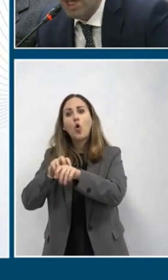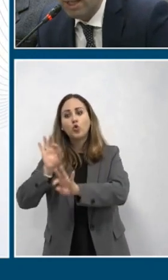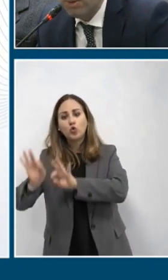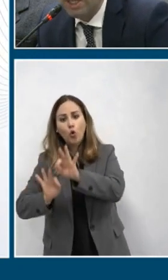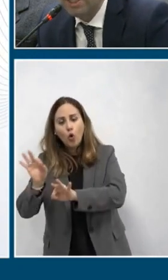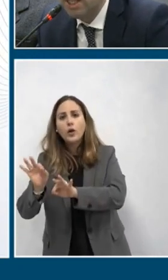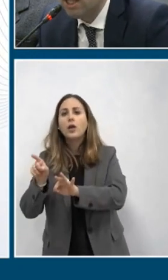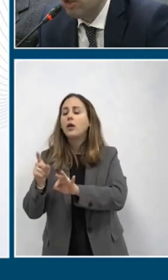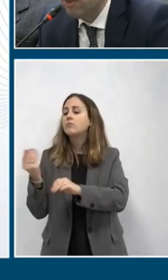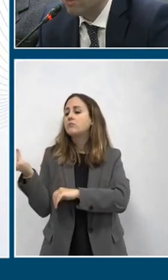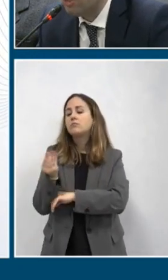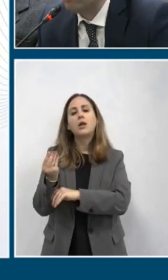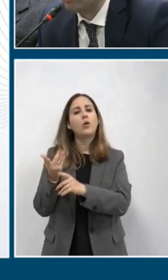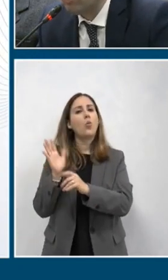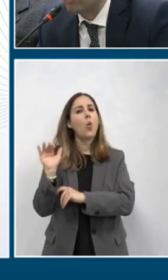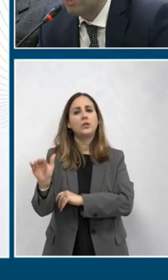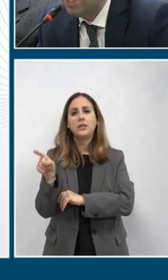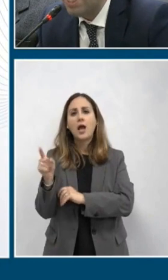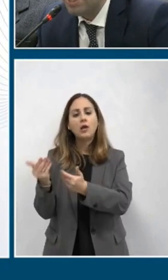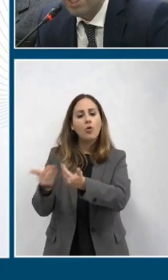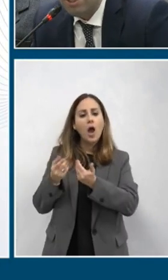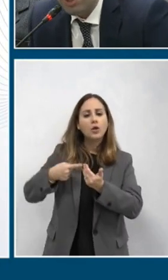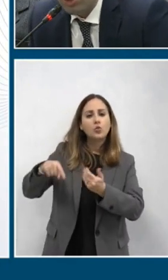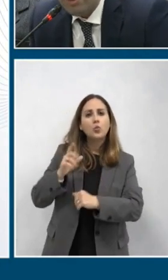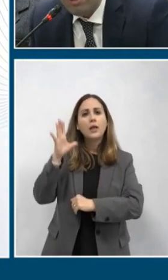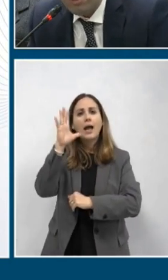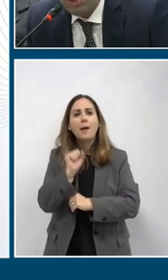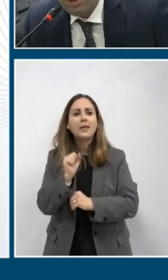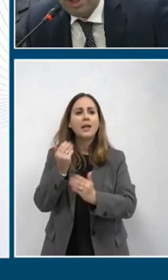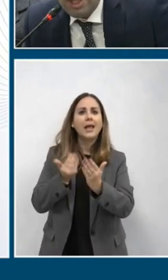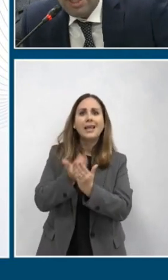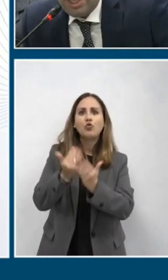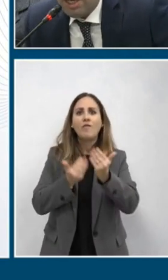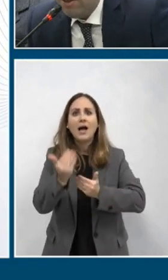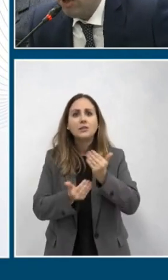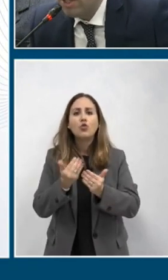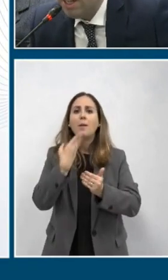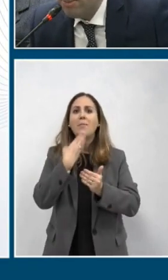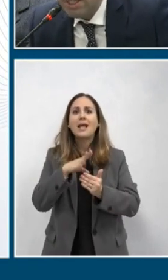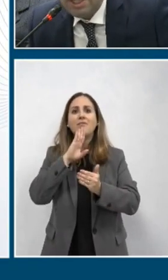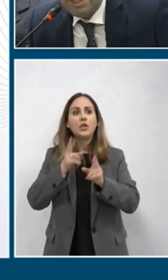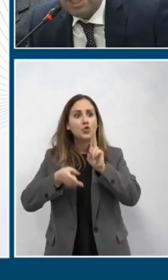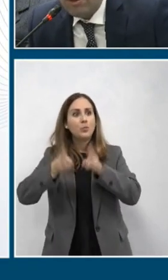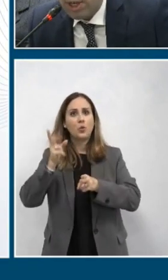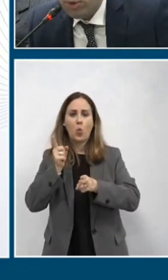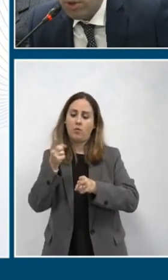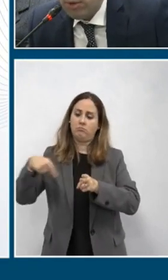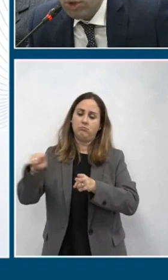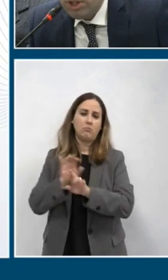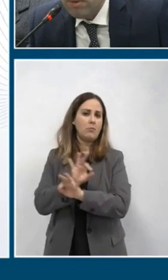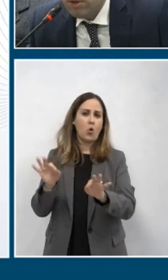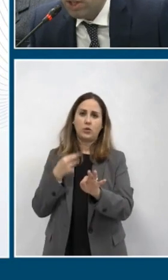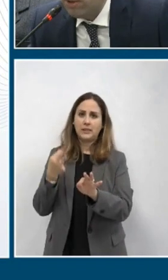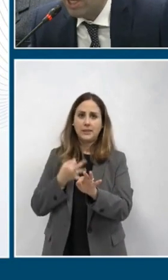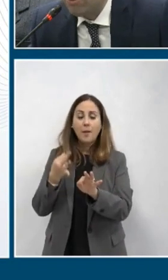assistenza a individuare quali innovazioni si possono arrecare il maggiore beneficio a voicelab lavoriamo